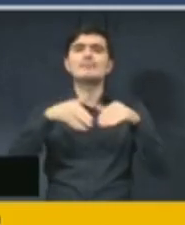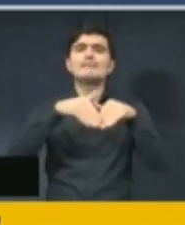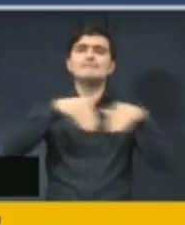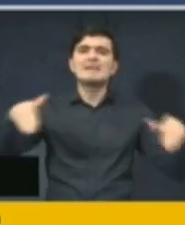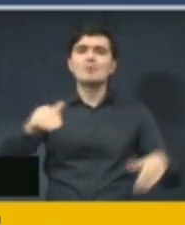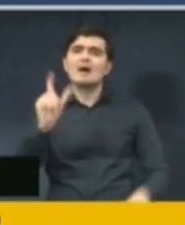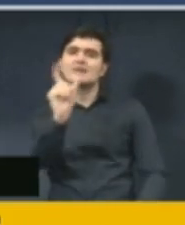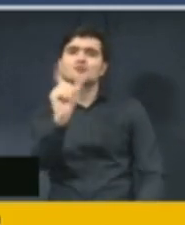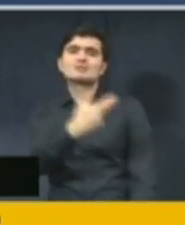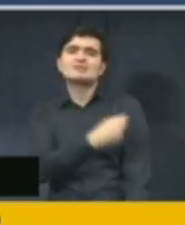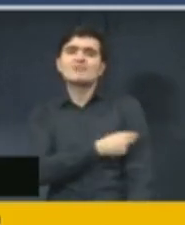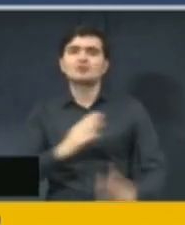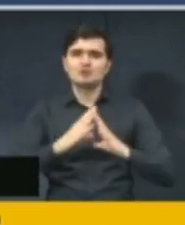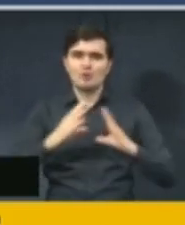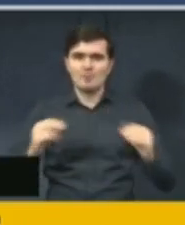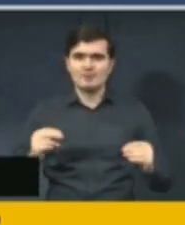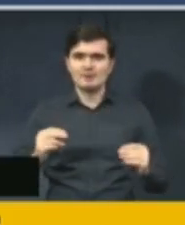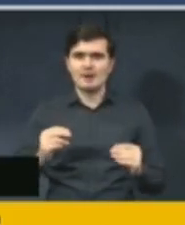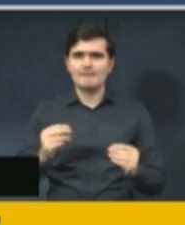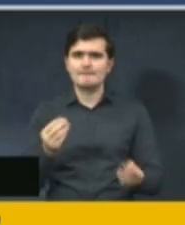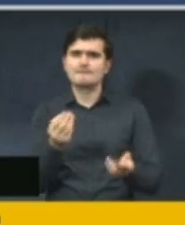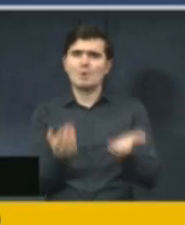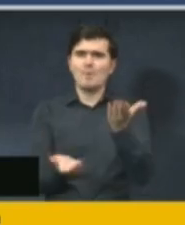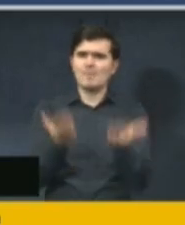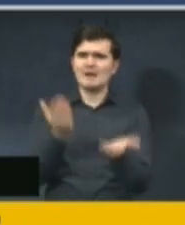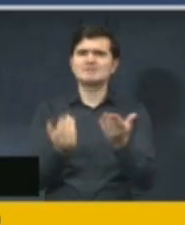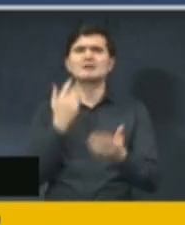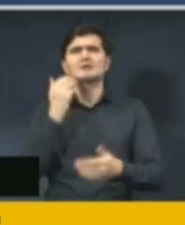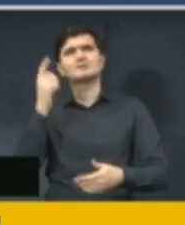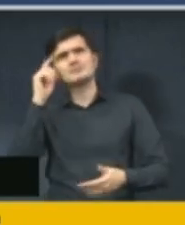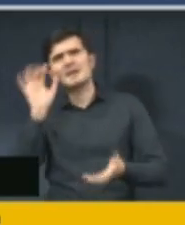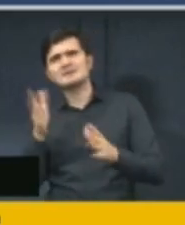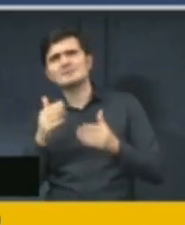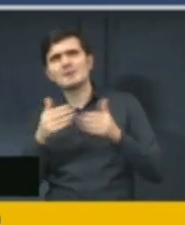vaccin, față de cât estimam inițial